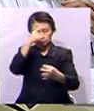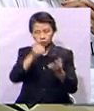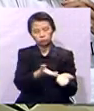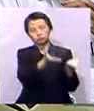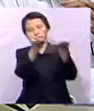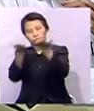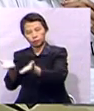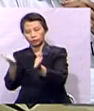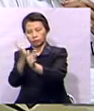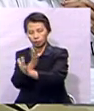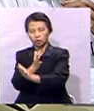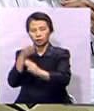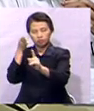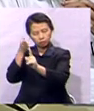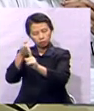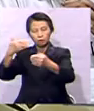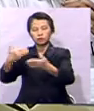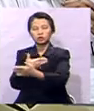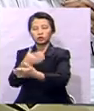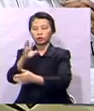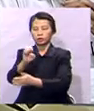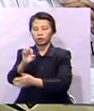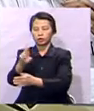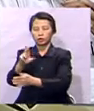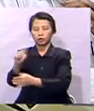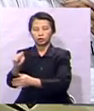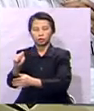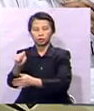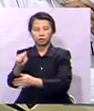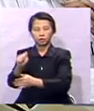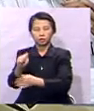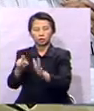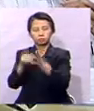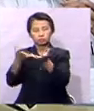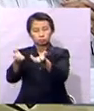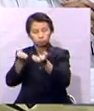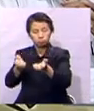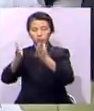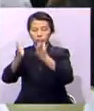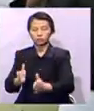Sarawak into the new era desired by the people of Sarawak.